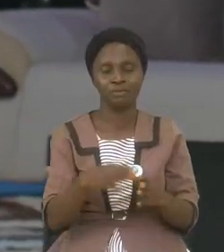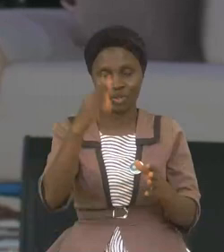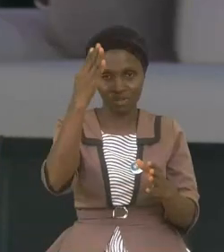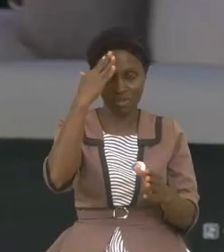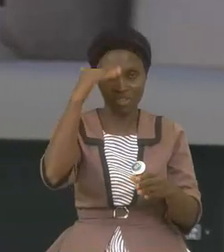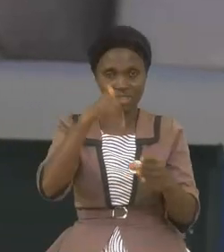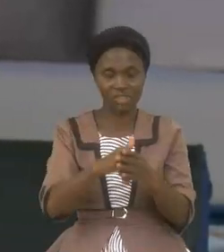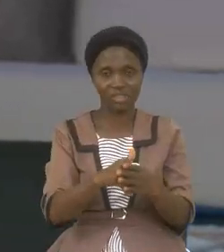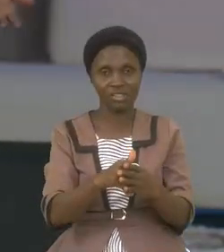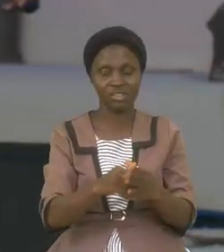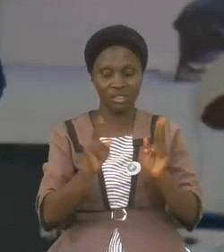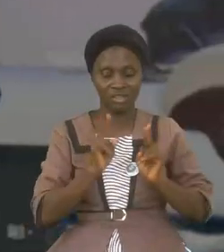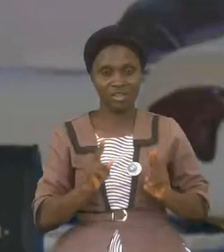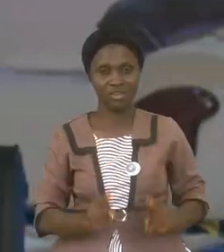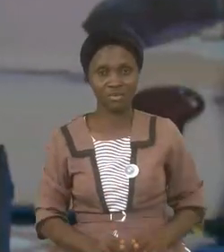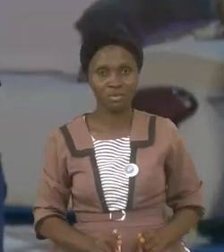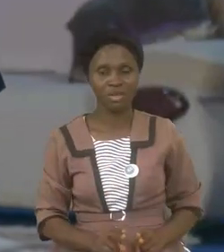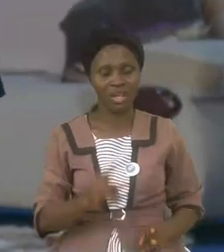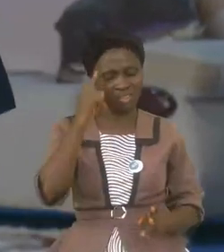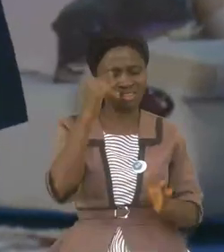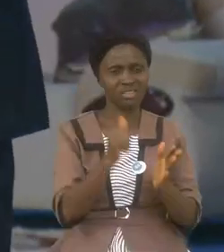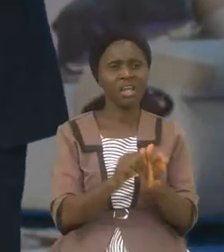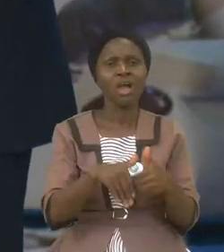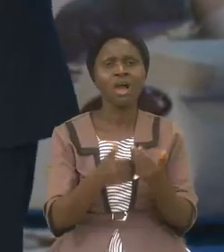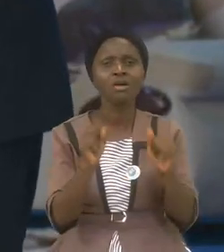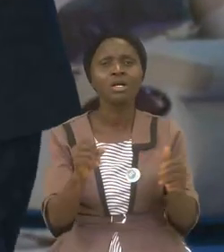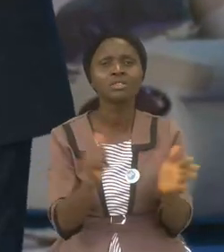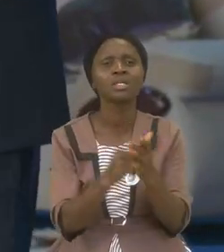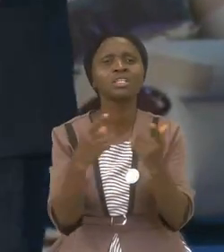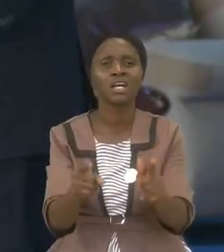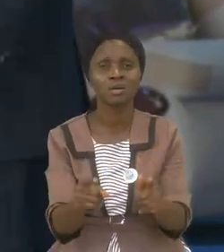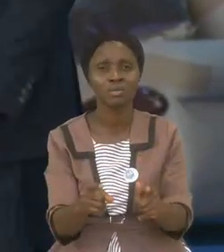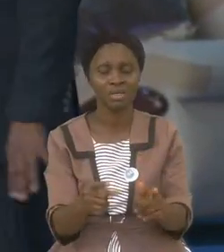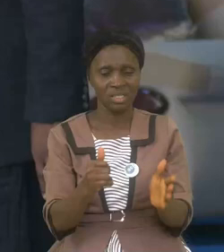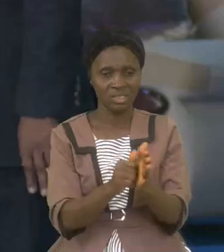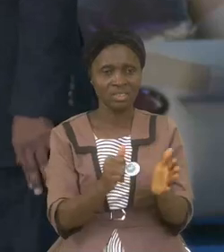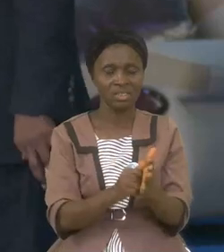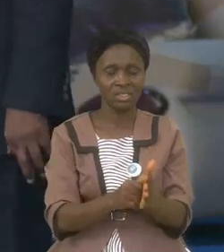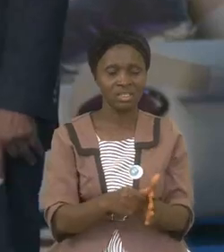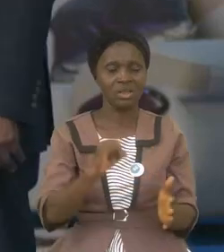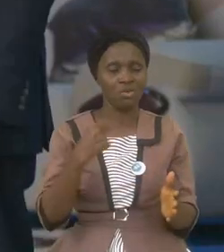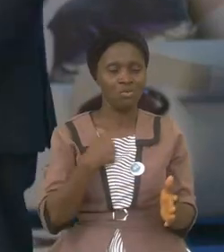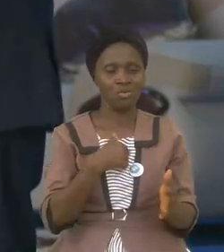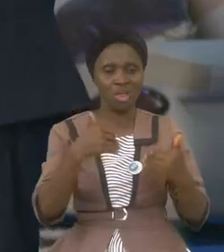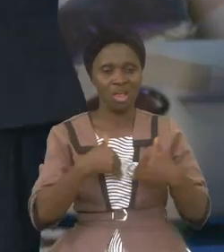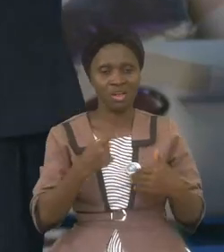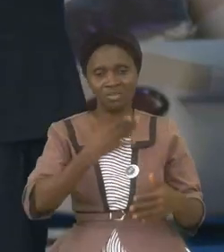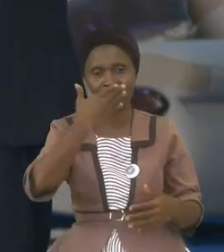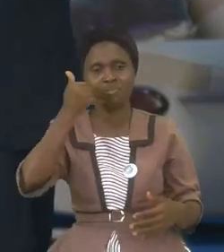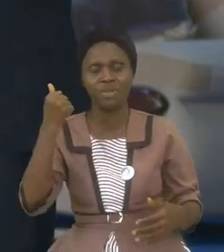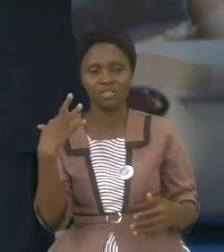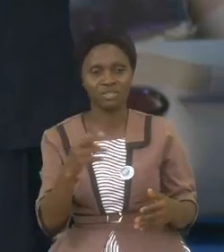avec l'avancement en connaissance, en soins, en connaissance et dans tout ce que nous avons, comment cela peut